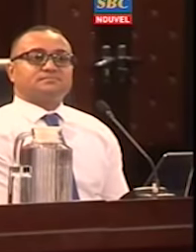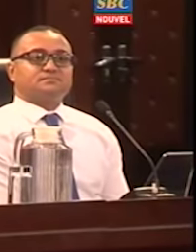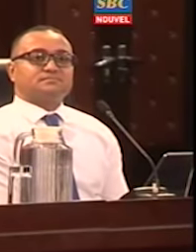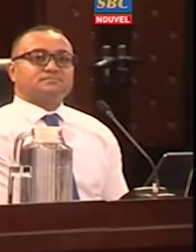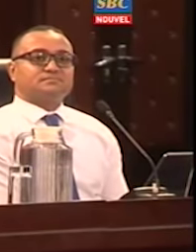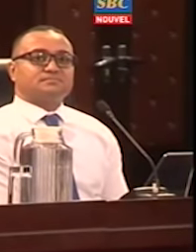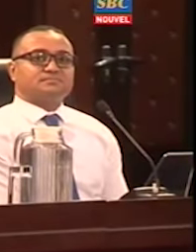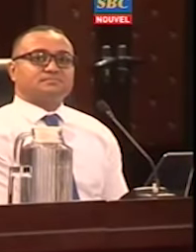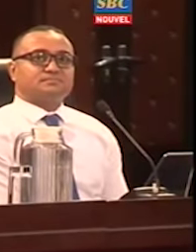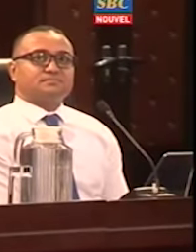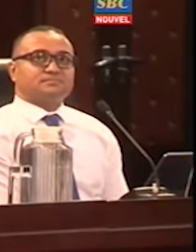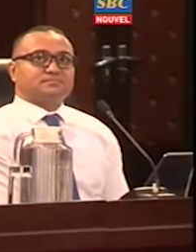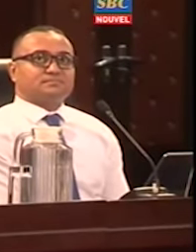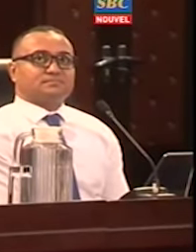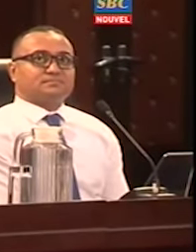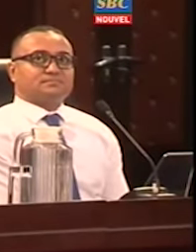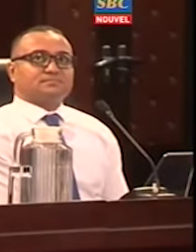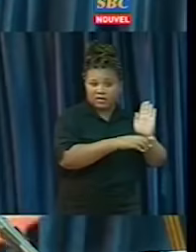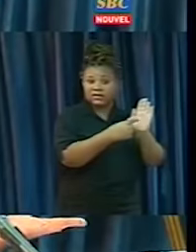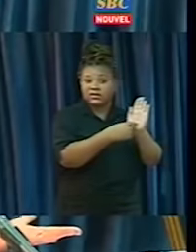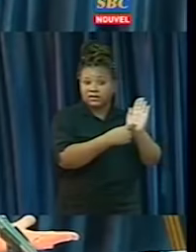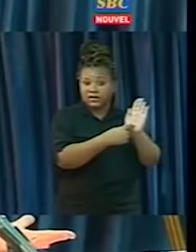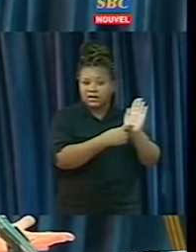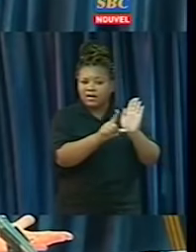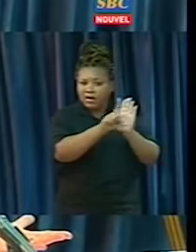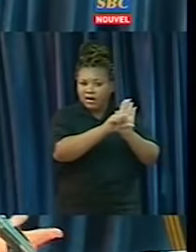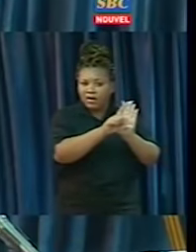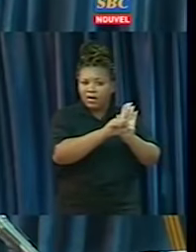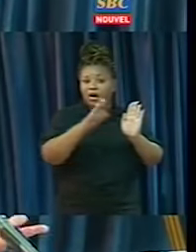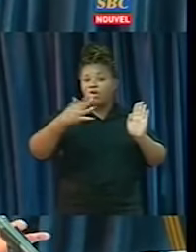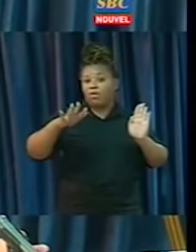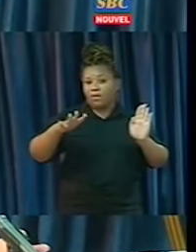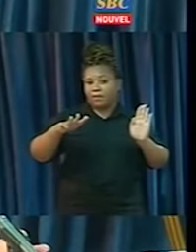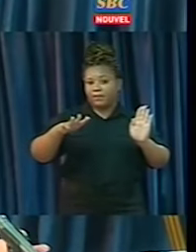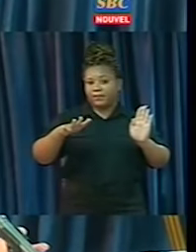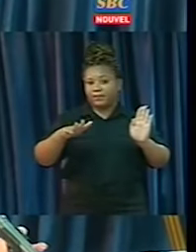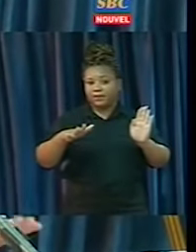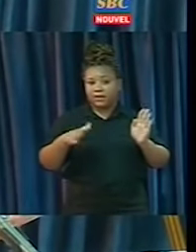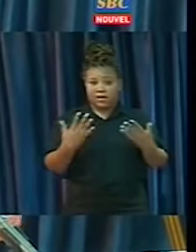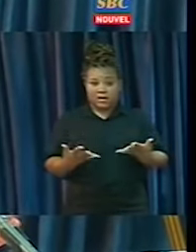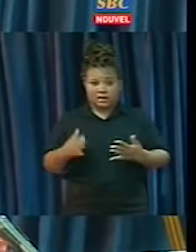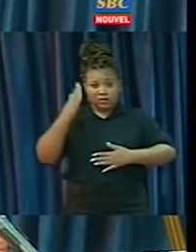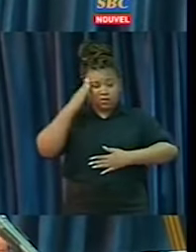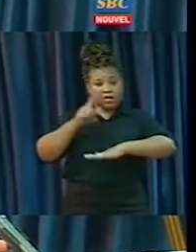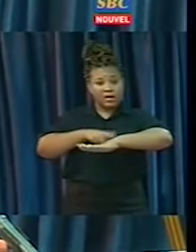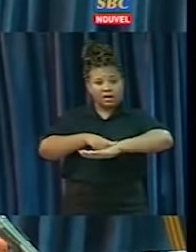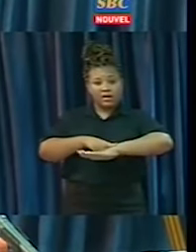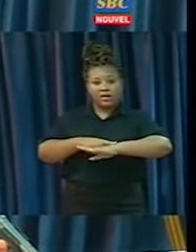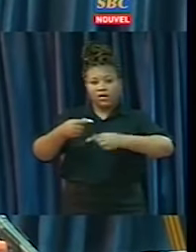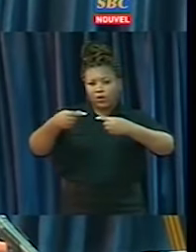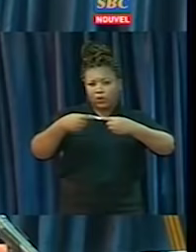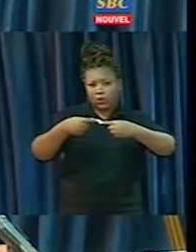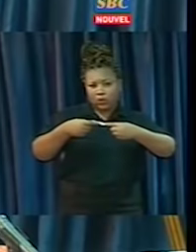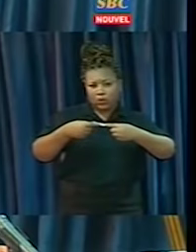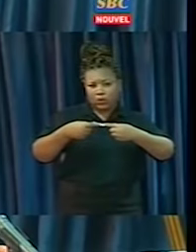ont concernant deuxième lecture sa posée des lois de l'Assemblée bon matin. Ministre Lalande s'y pécose pendant une conférence la presse après qu'il